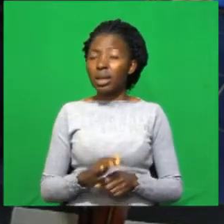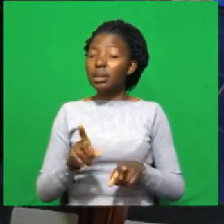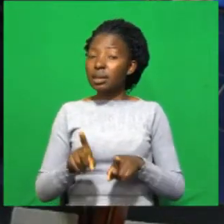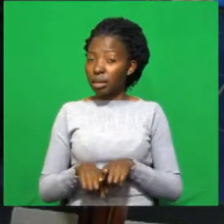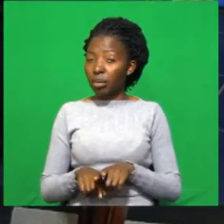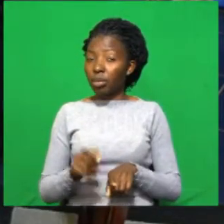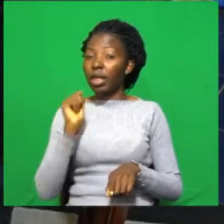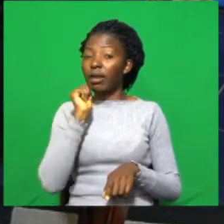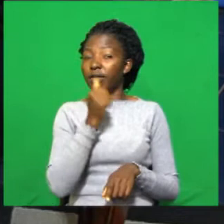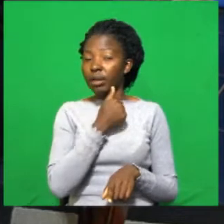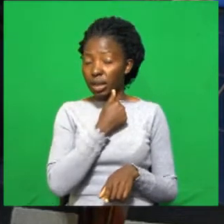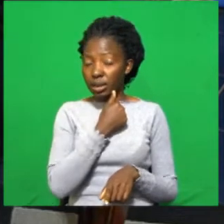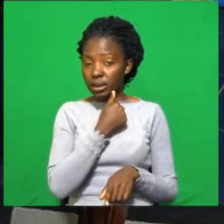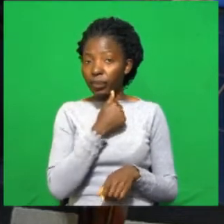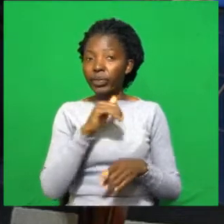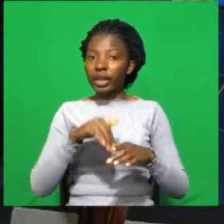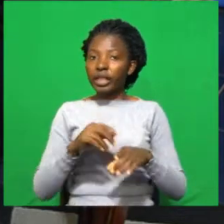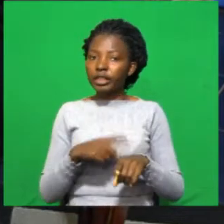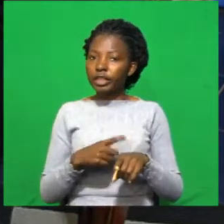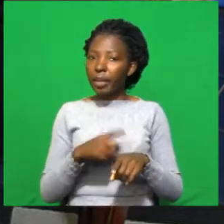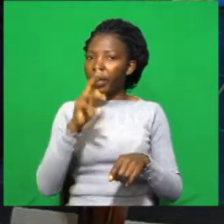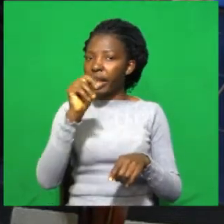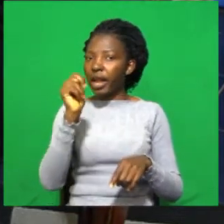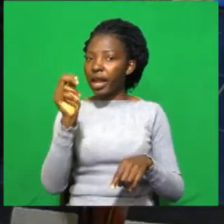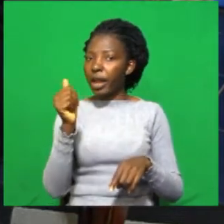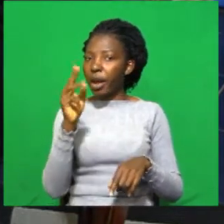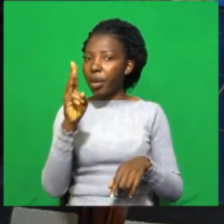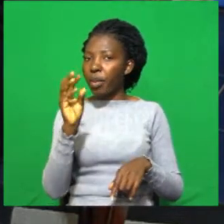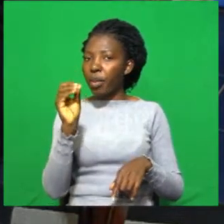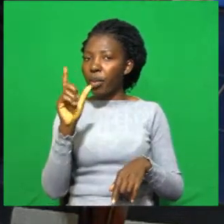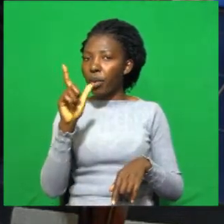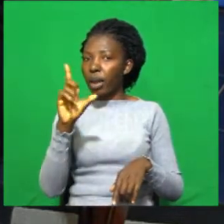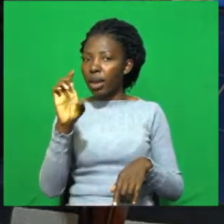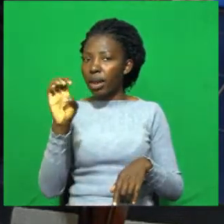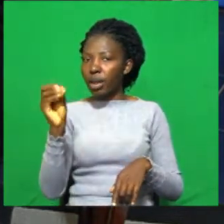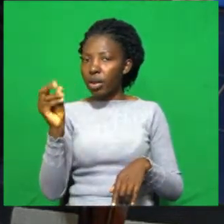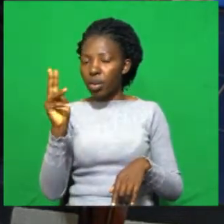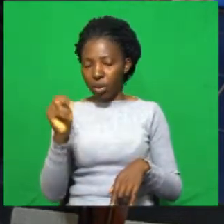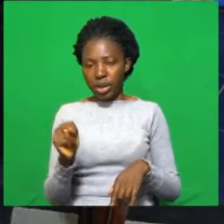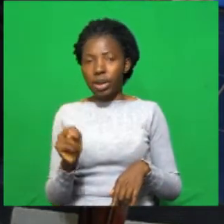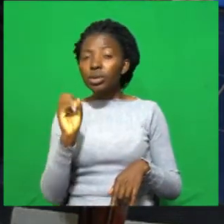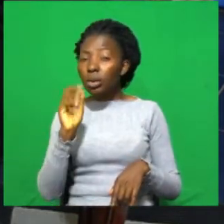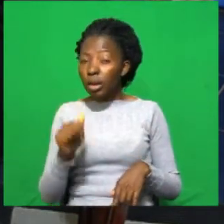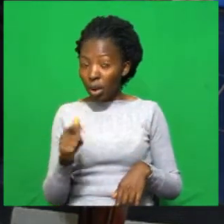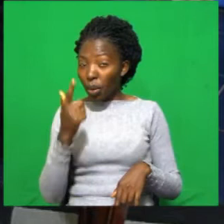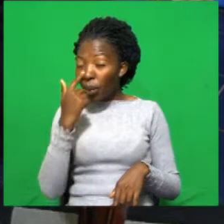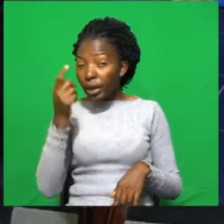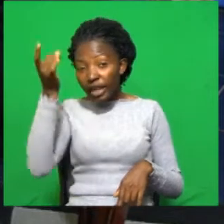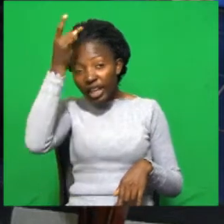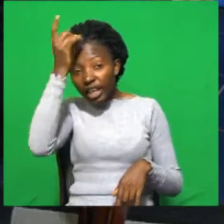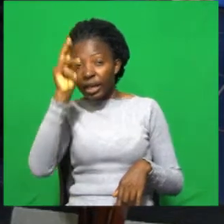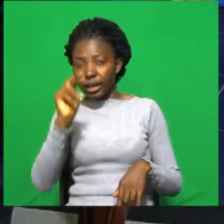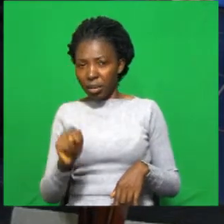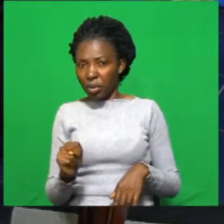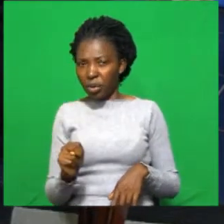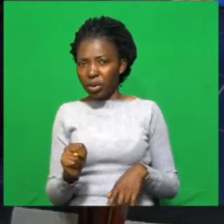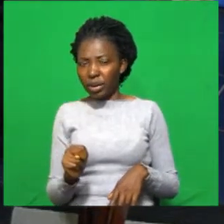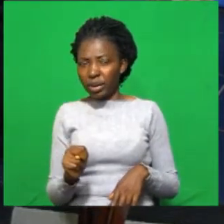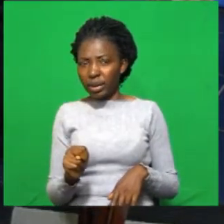neFrance mumazuva aNapoleon. Right. Saka Napoleon amukira chechi akabva